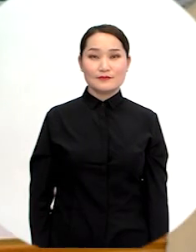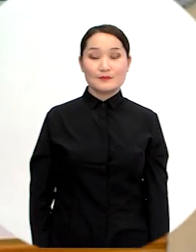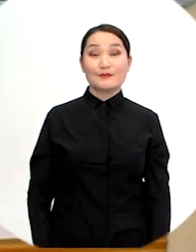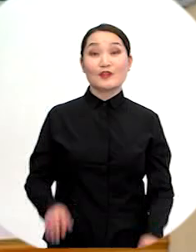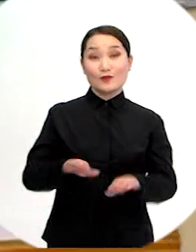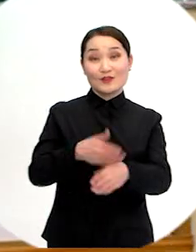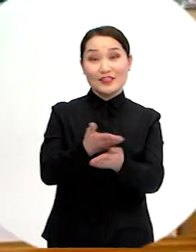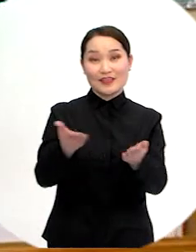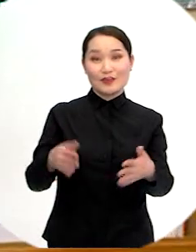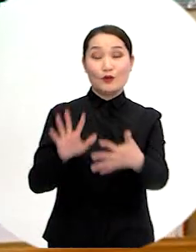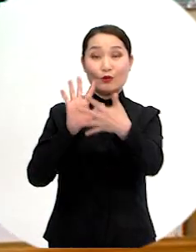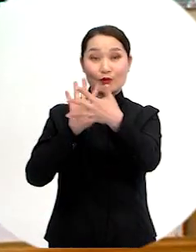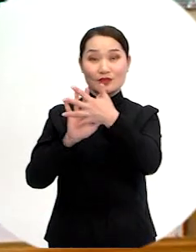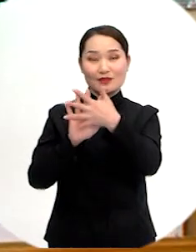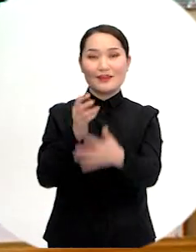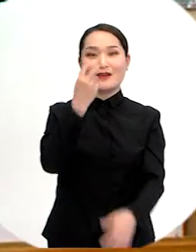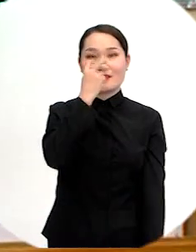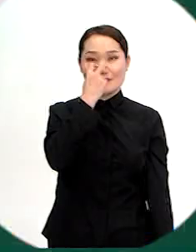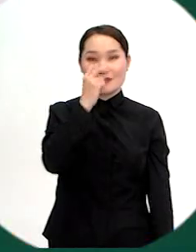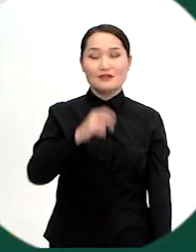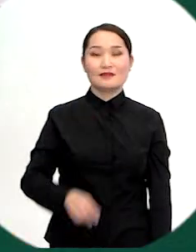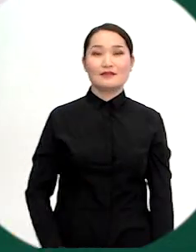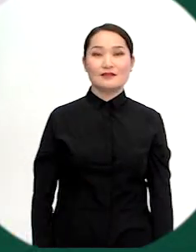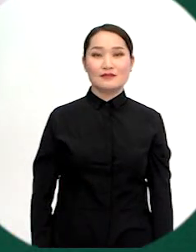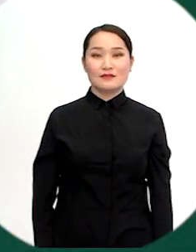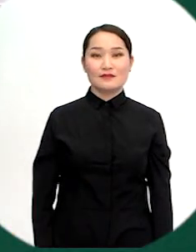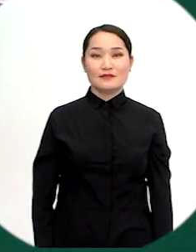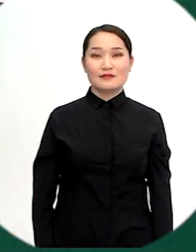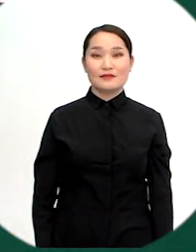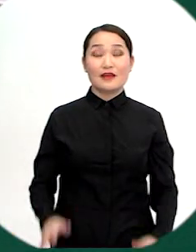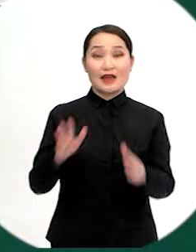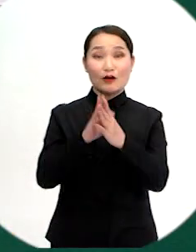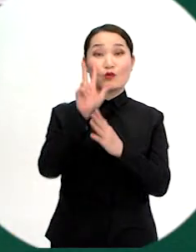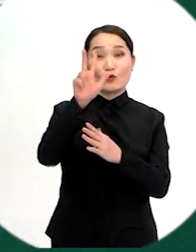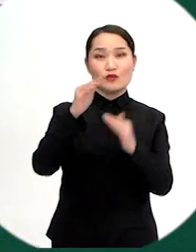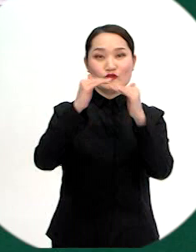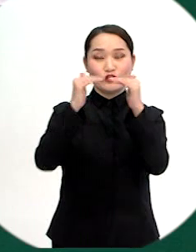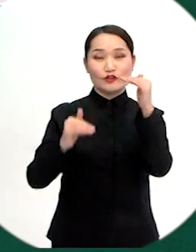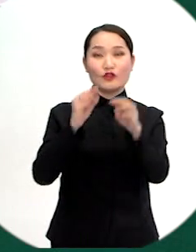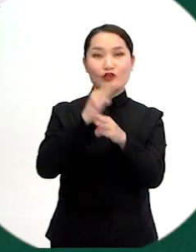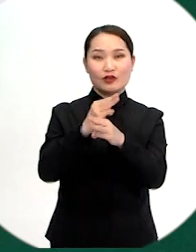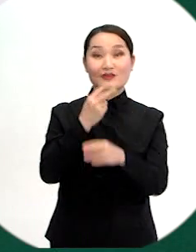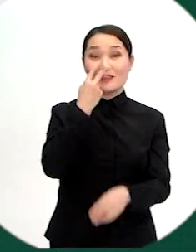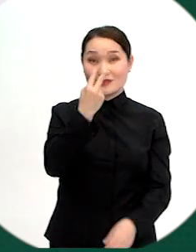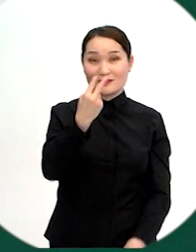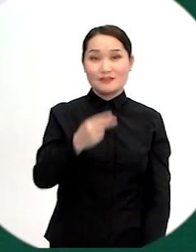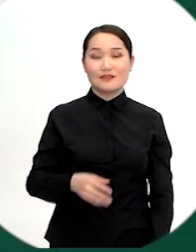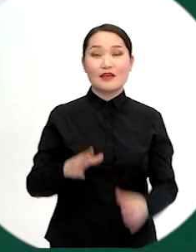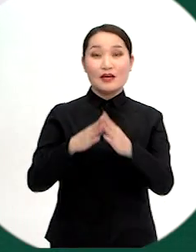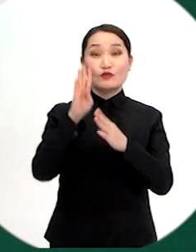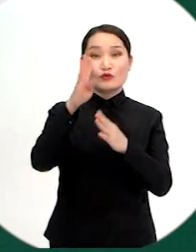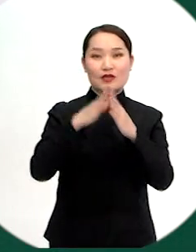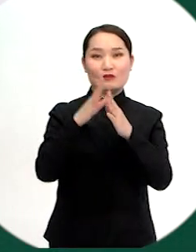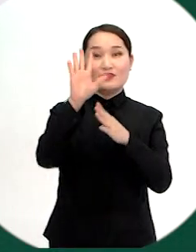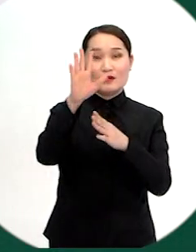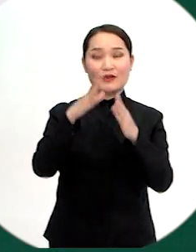За хүүхдүүд ээ, хүснэгтээ ажиглаарай. Сая бид 13-ыг сонгоо тоо гэж үзсэн. 14,